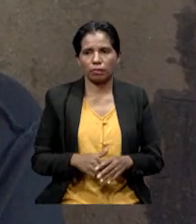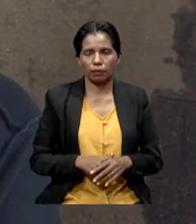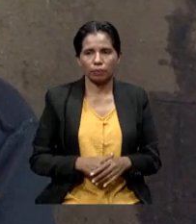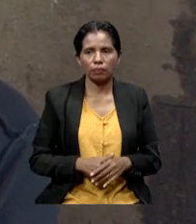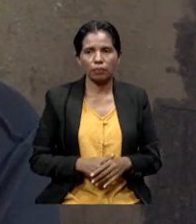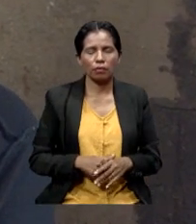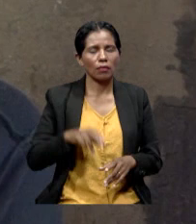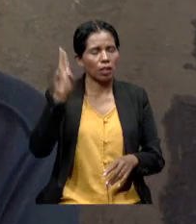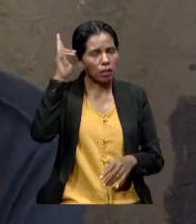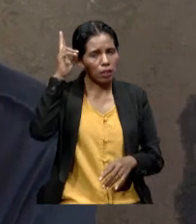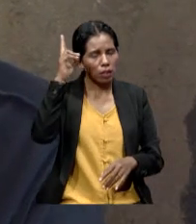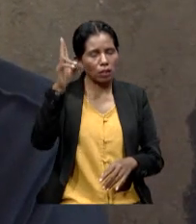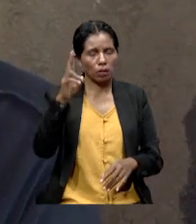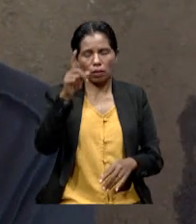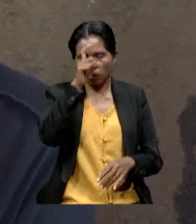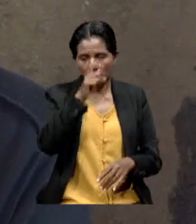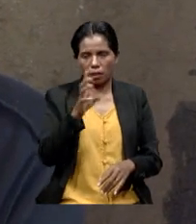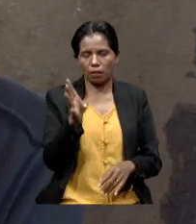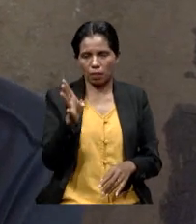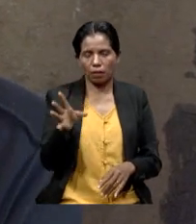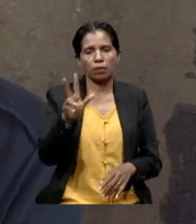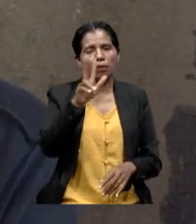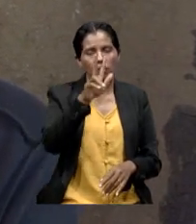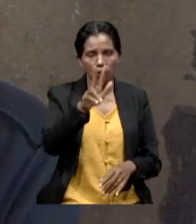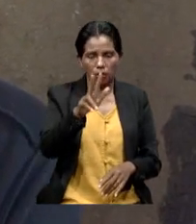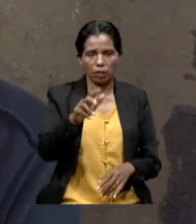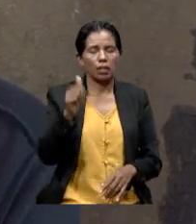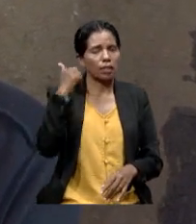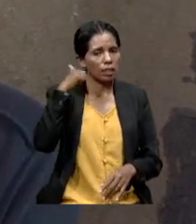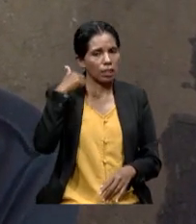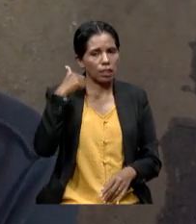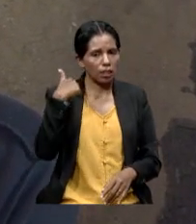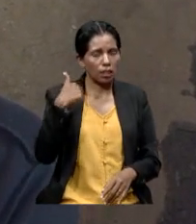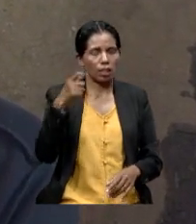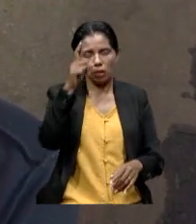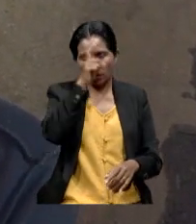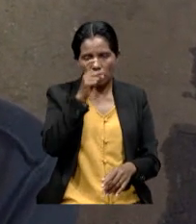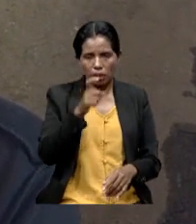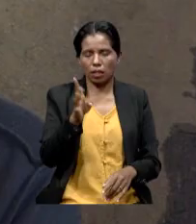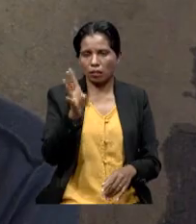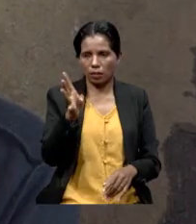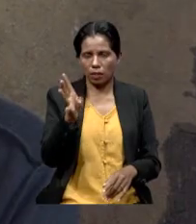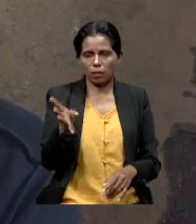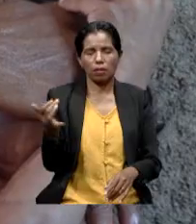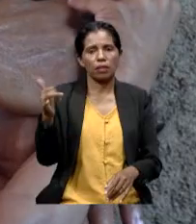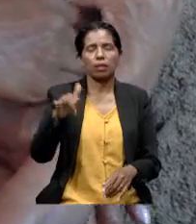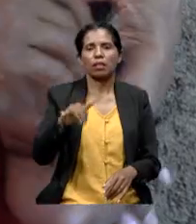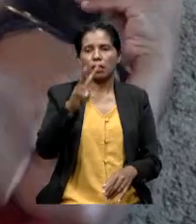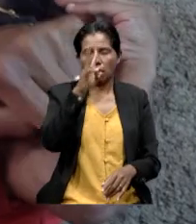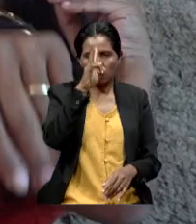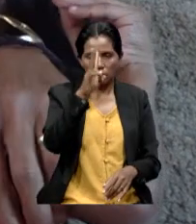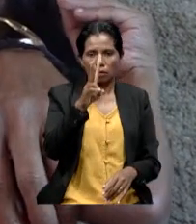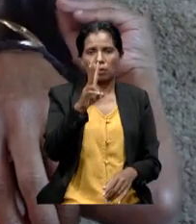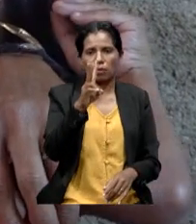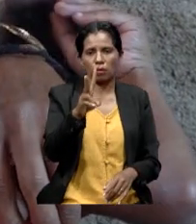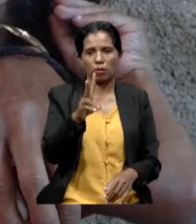Tio Antonio ho idadi hatnulu resen tolu no tia Antonia ho idadi hatnulu sirane rua forma